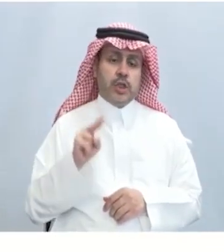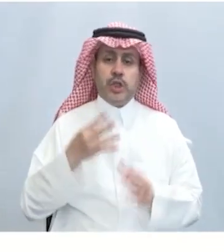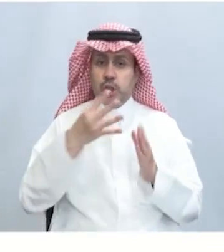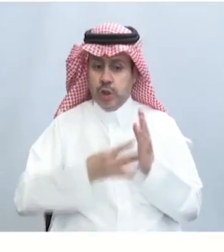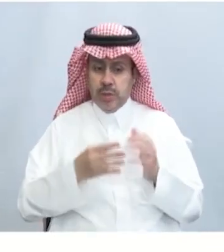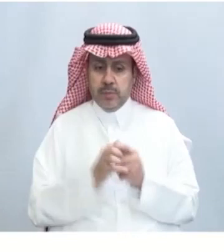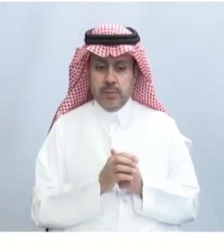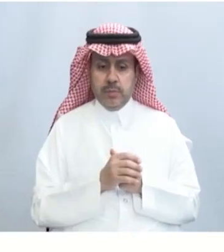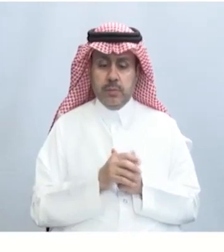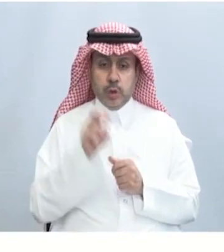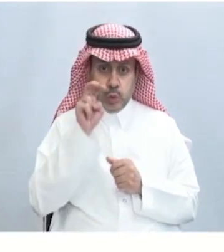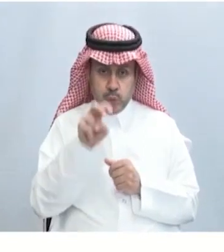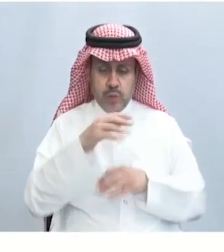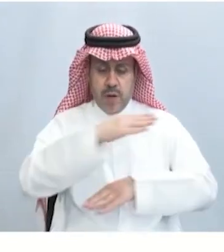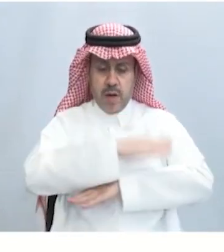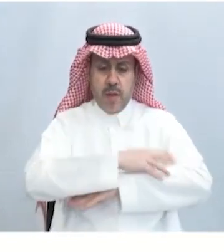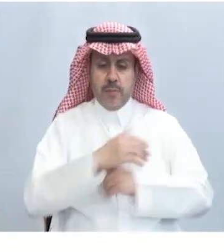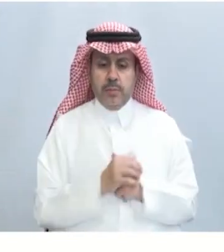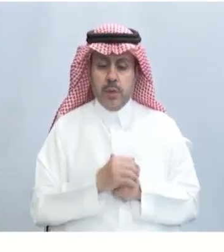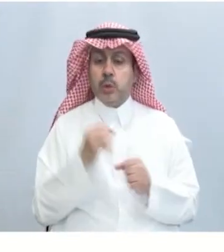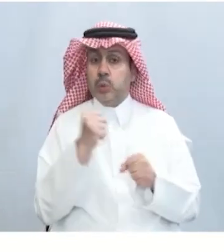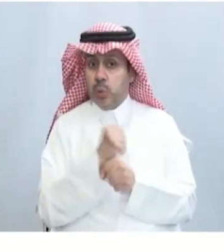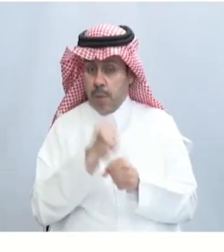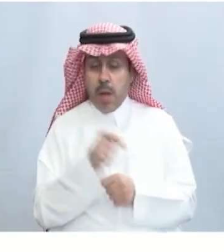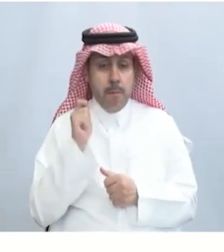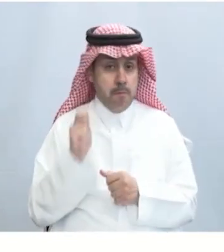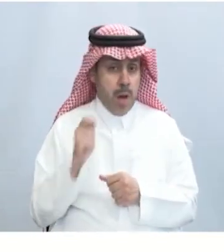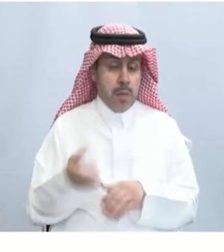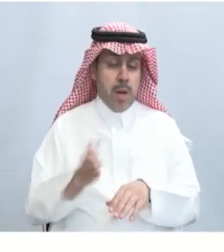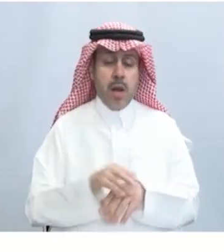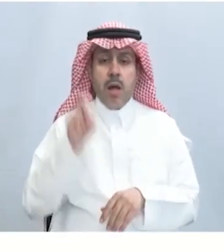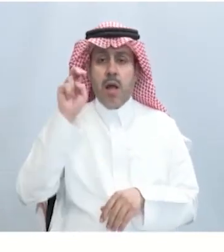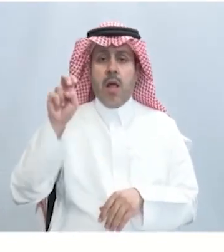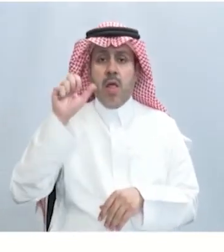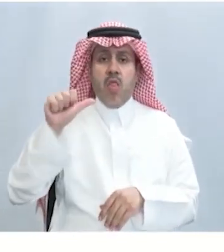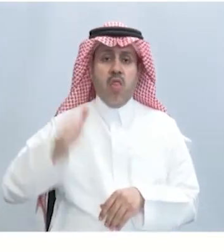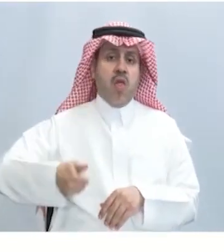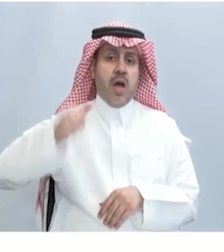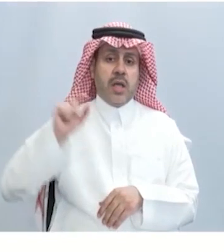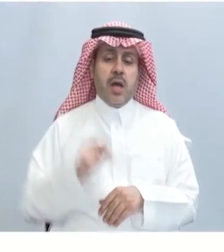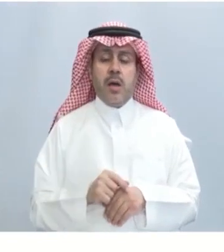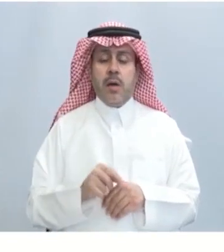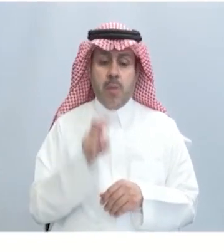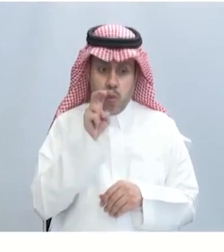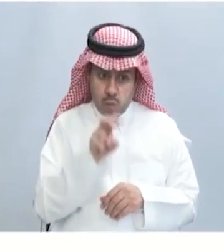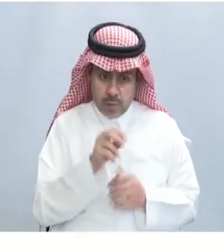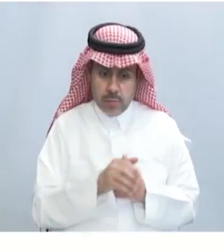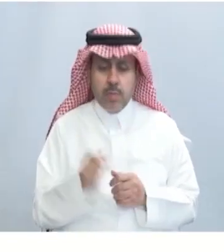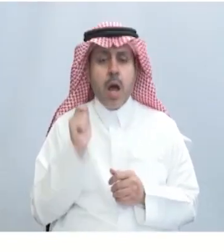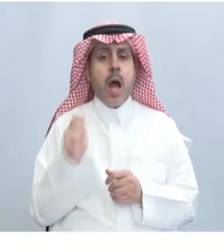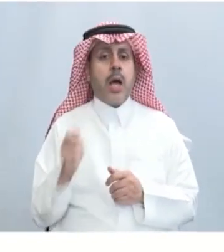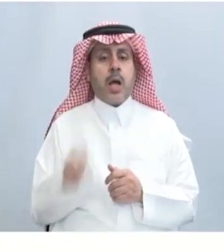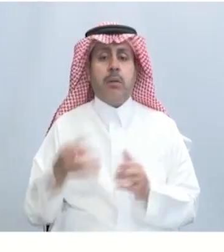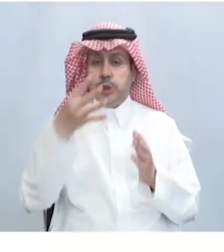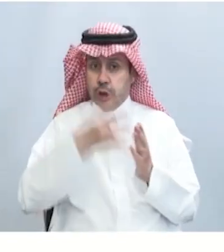الشرعيه تاملوا هذا النظام تطبق المحاكم على القضايا المعروضه امامها احكام الشريعه الاسلاميه